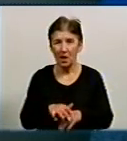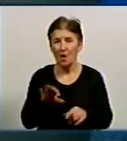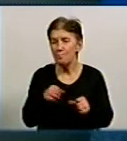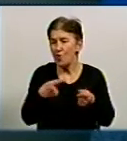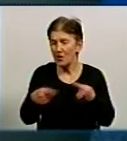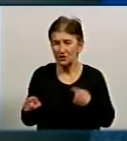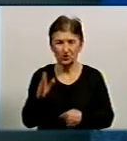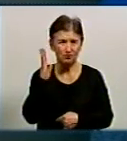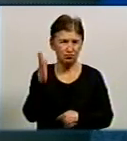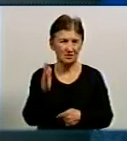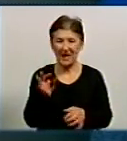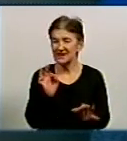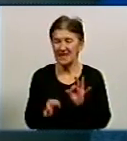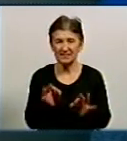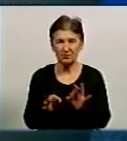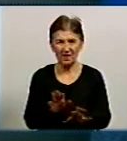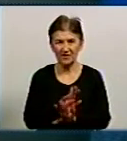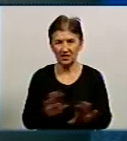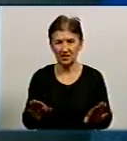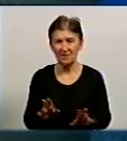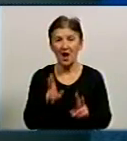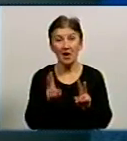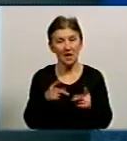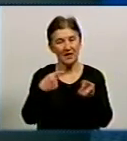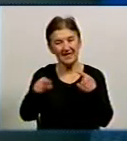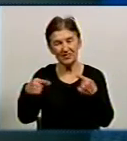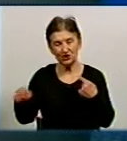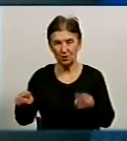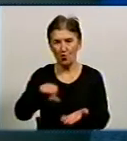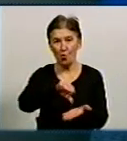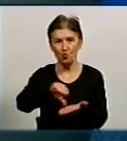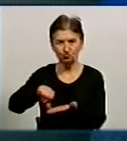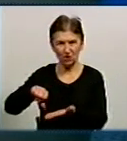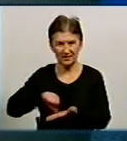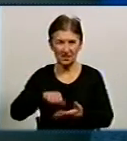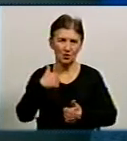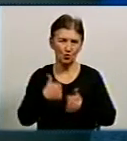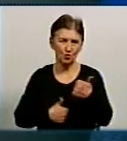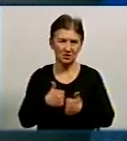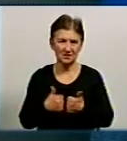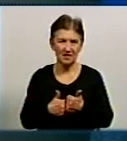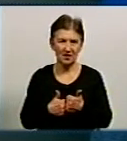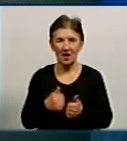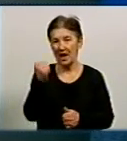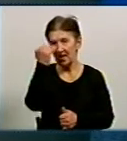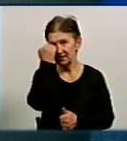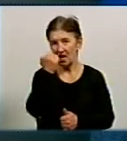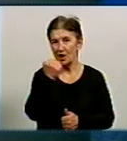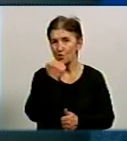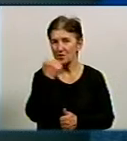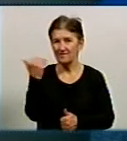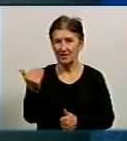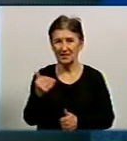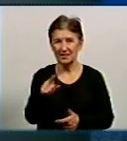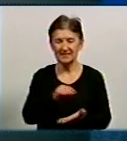просто несправедливо до інших учасників цього конкурсу. Єдині правила. Дякую вам, Андрій Табалов,